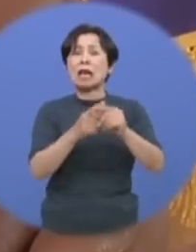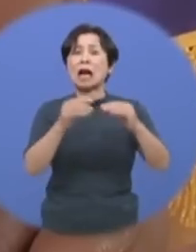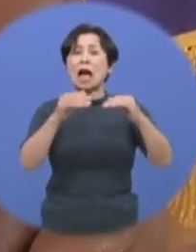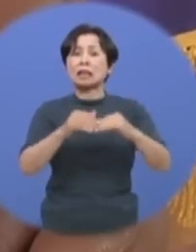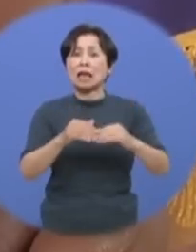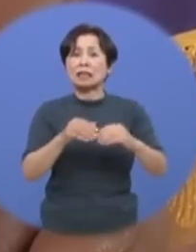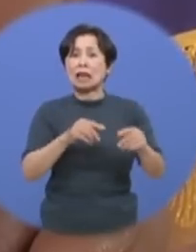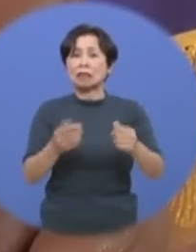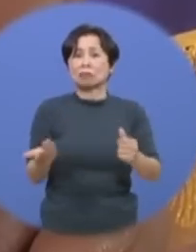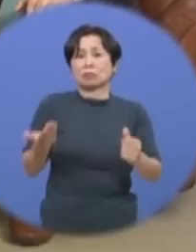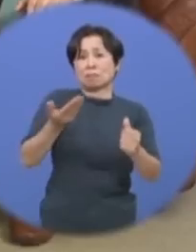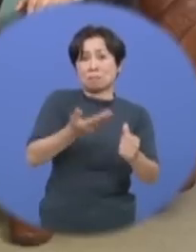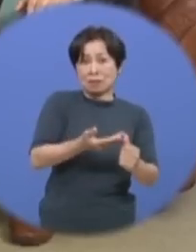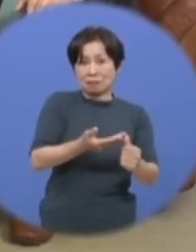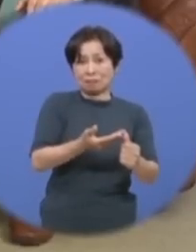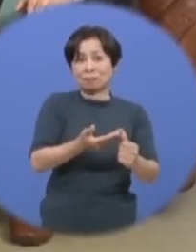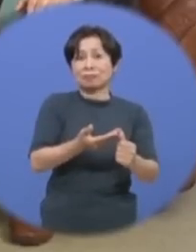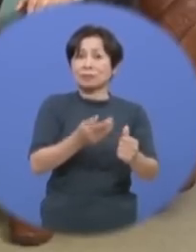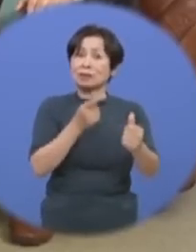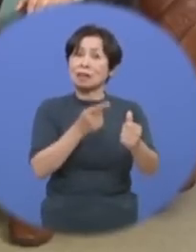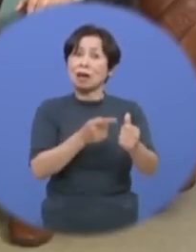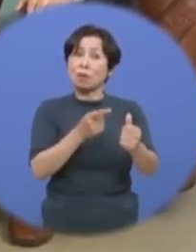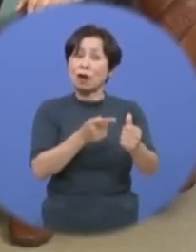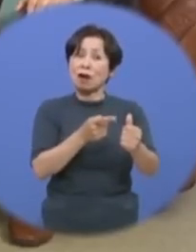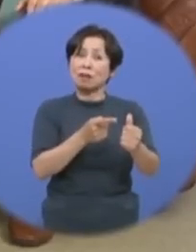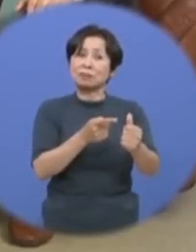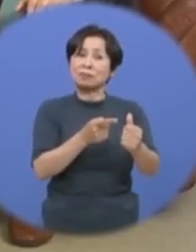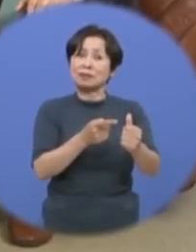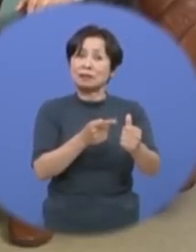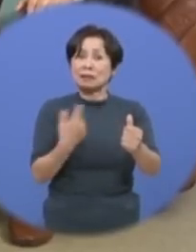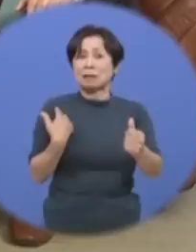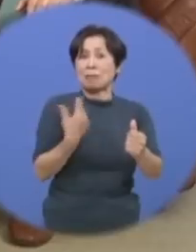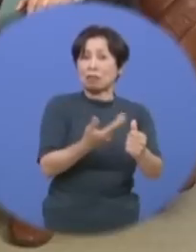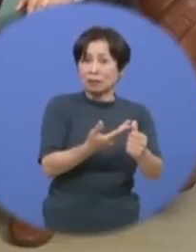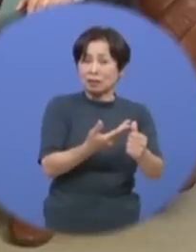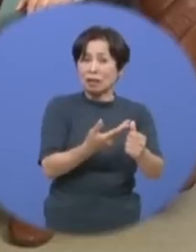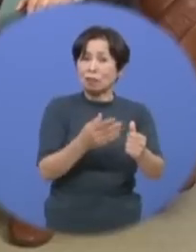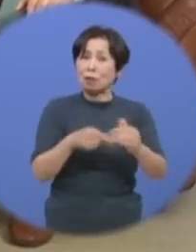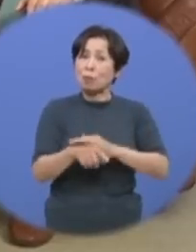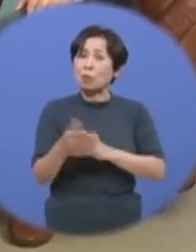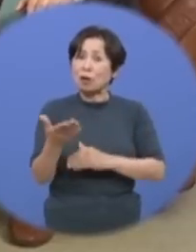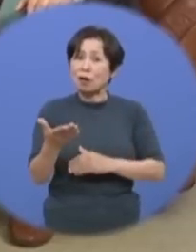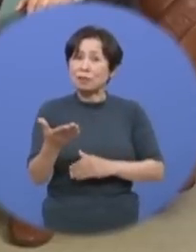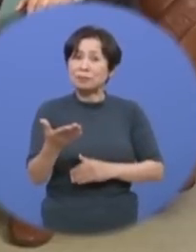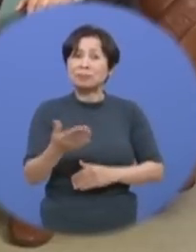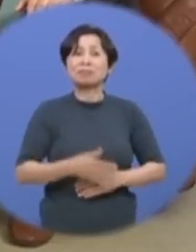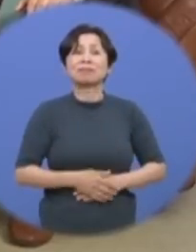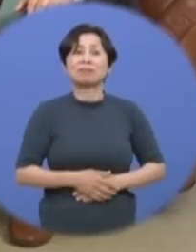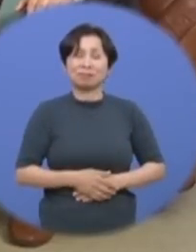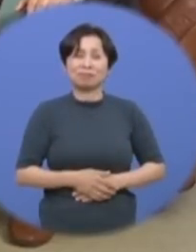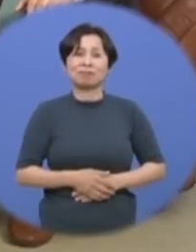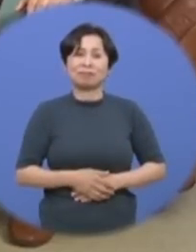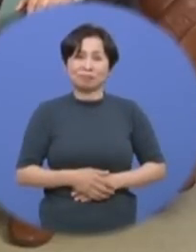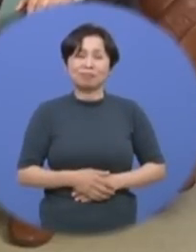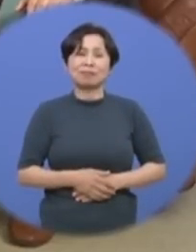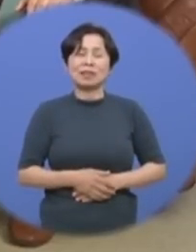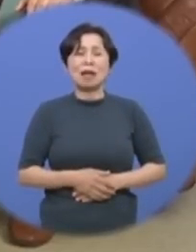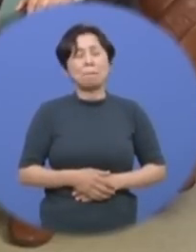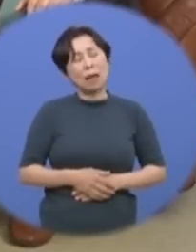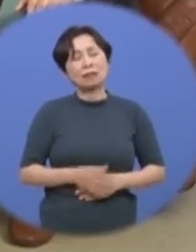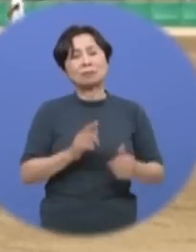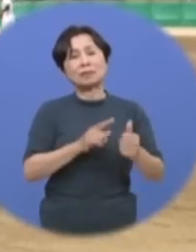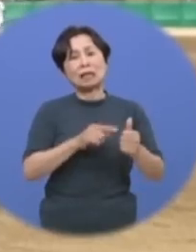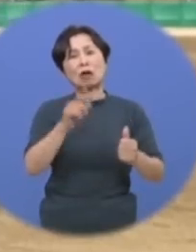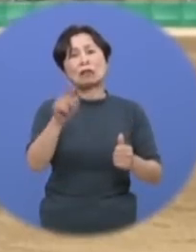に引き継がれたわけなんですが中谷さんに託したのどうしてですかやっぱり人間性